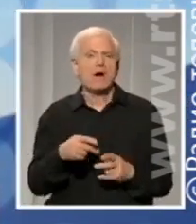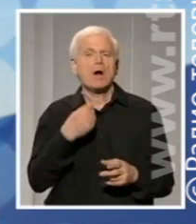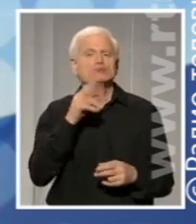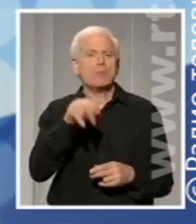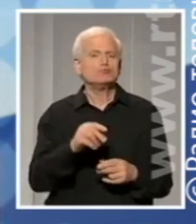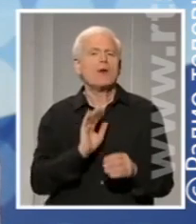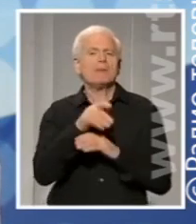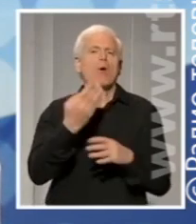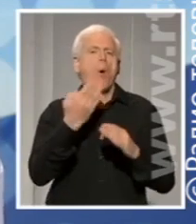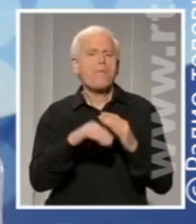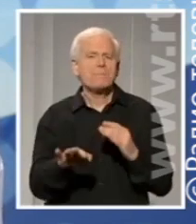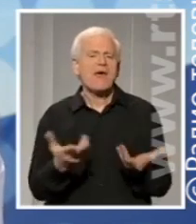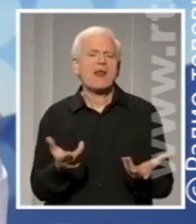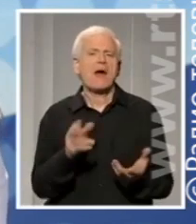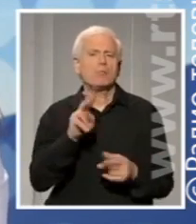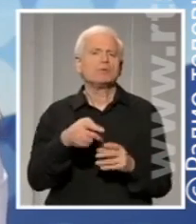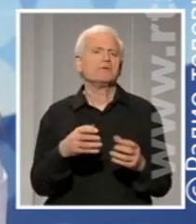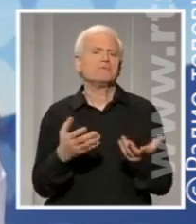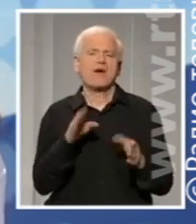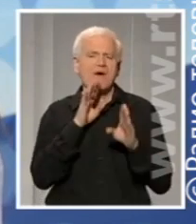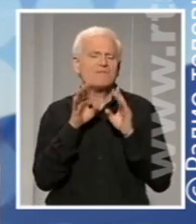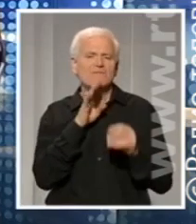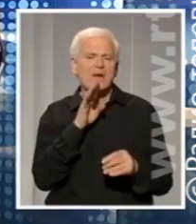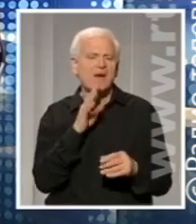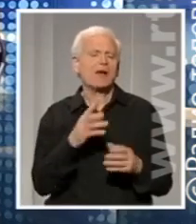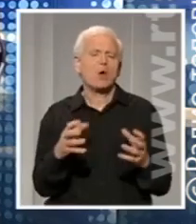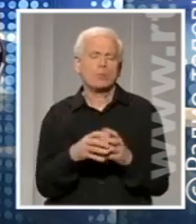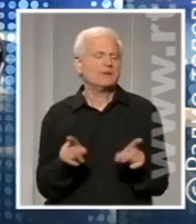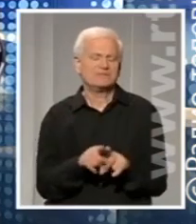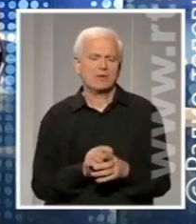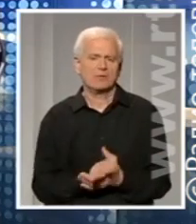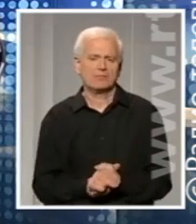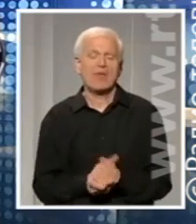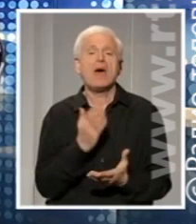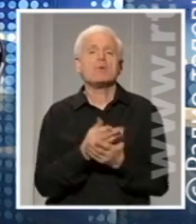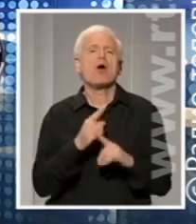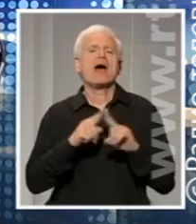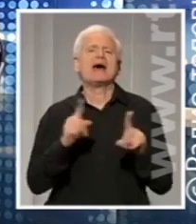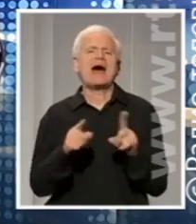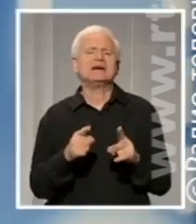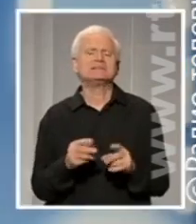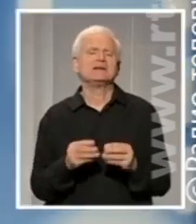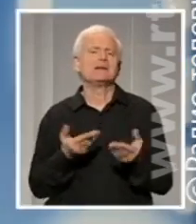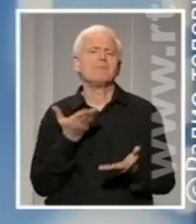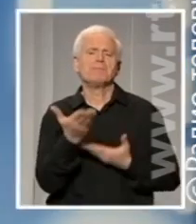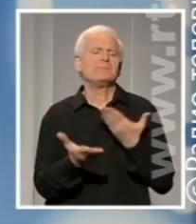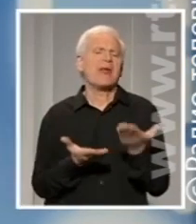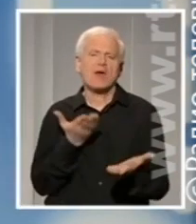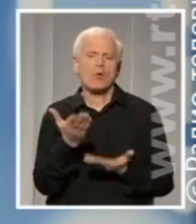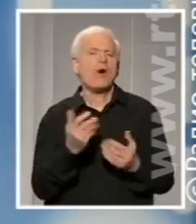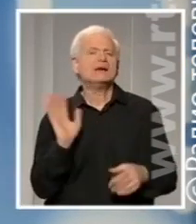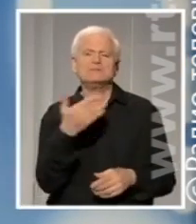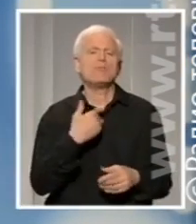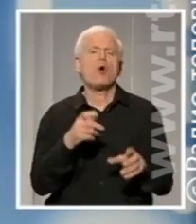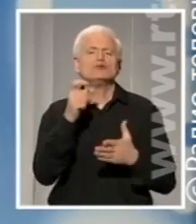putem maila, putem Viber grupe, kako god. Bilo je raznih pitanje. Preporuka. Svi smo članovi nekih Viber grupa u